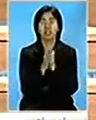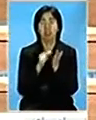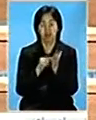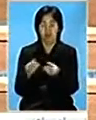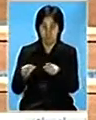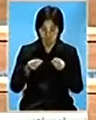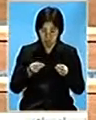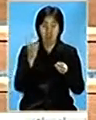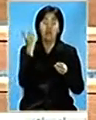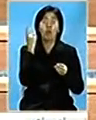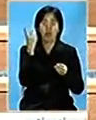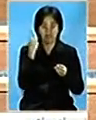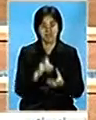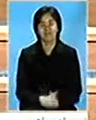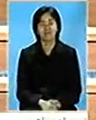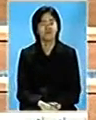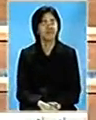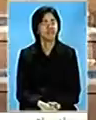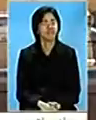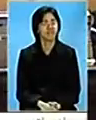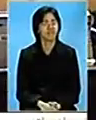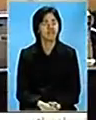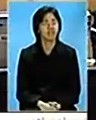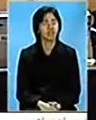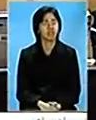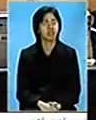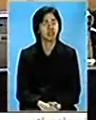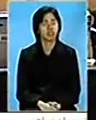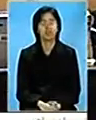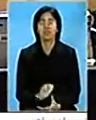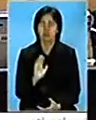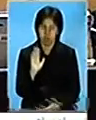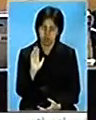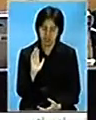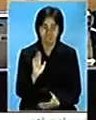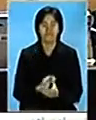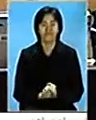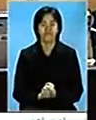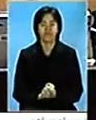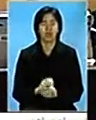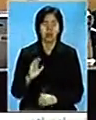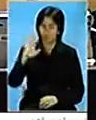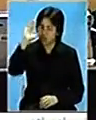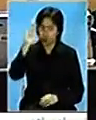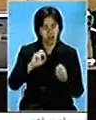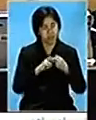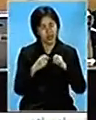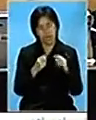ได้มาเมื่อวานนี้เอง นะมีผู้ประท้วงผมว่าขอความกรุณาเถอะครับถ้าประท้วงไม่จบ